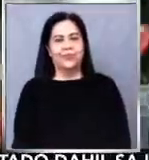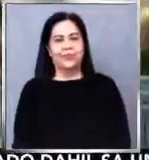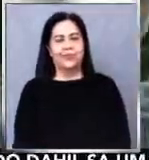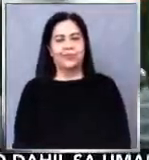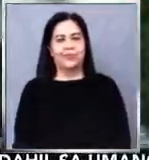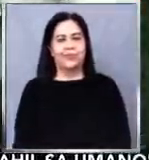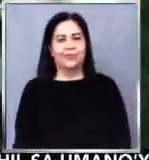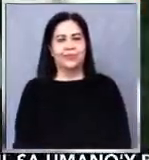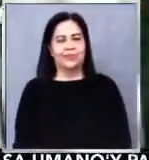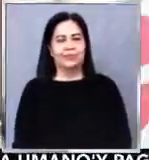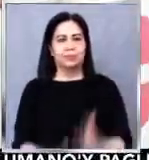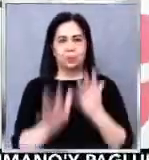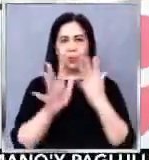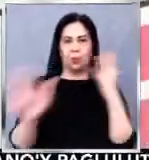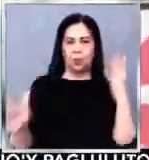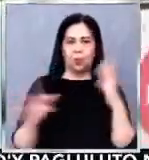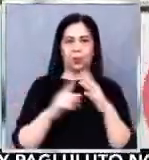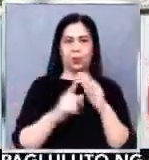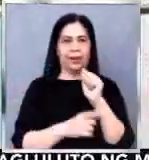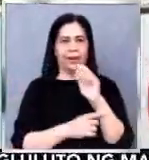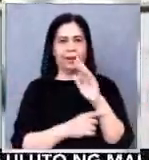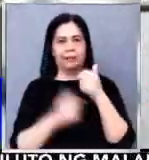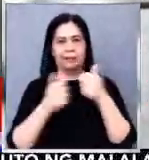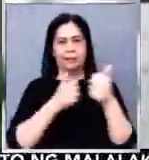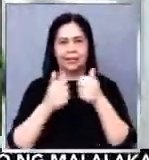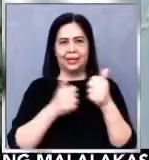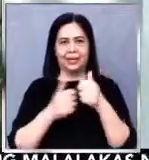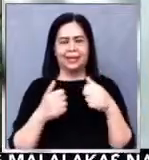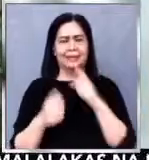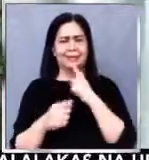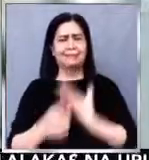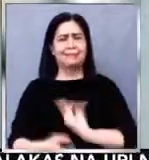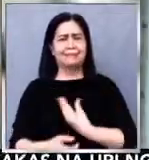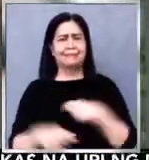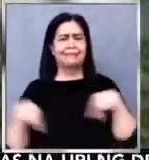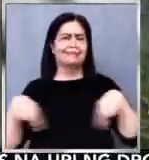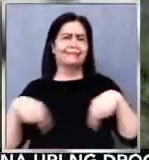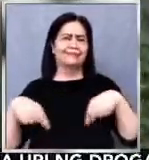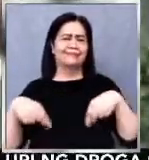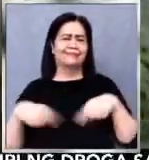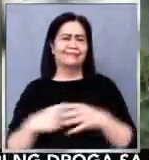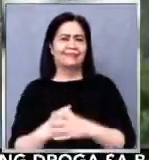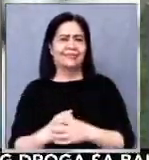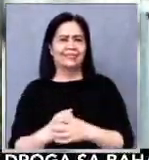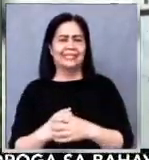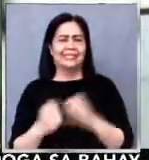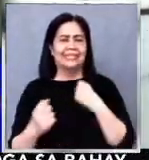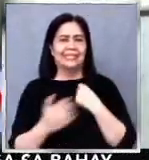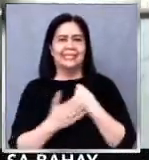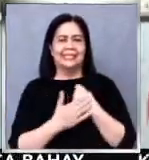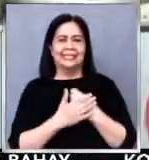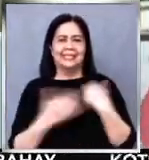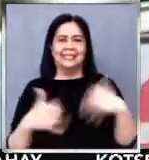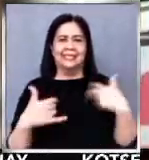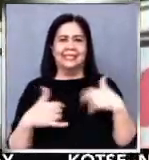Pinilahan din ang air race. Nakakaba! Ang tanaw na kakainin! Nakainig pa